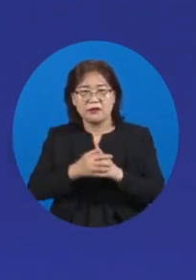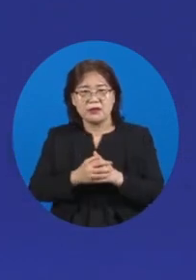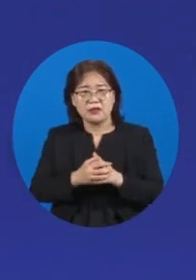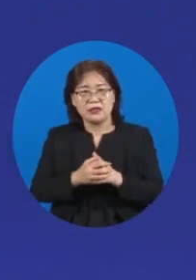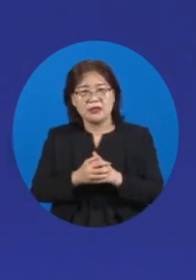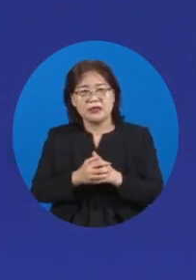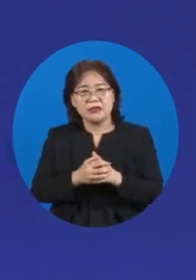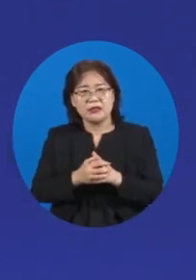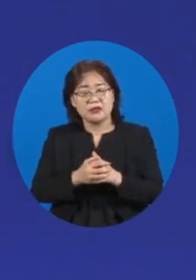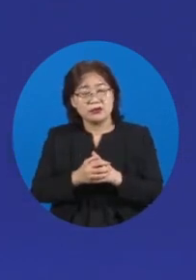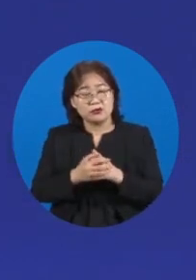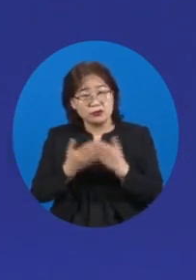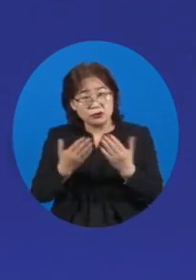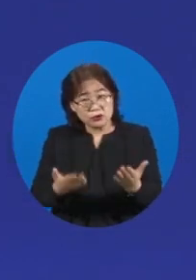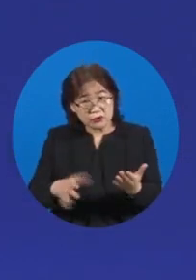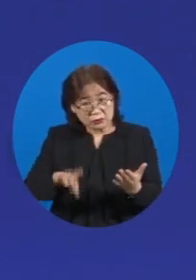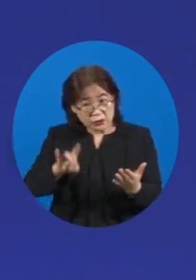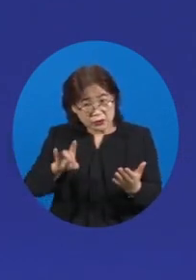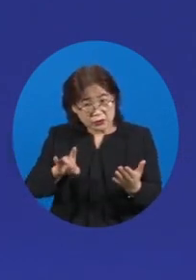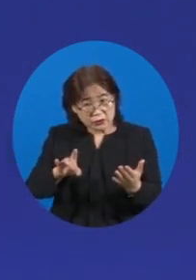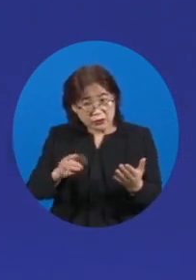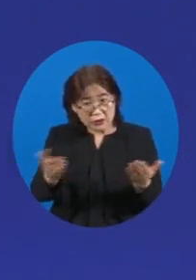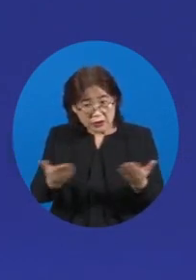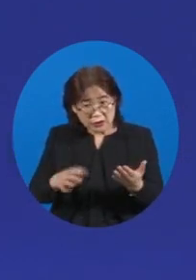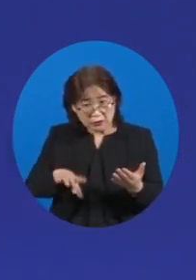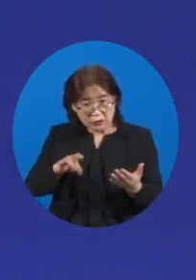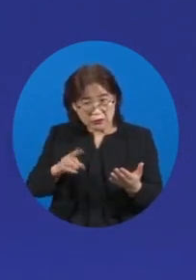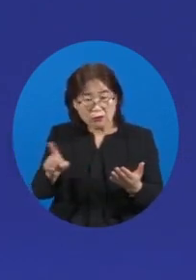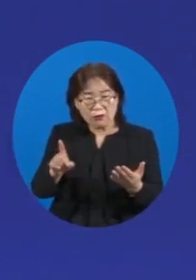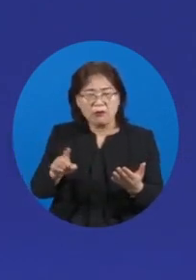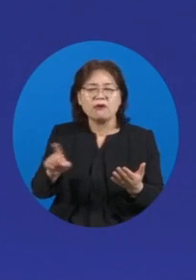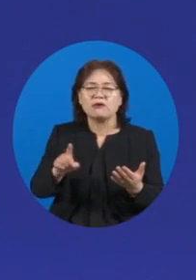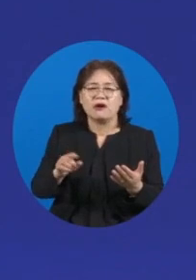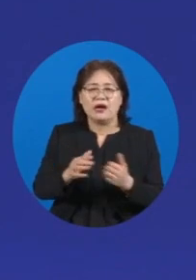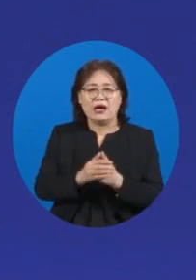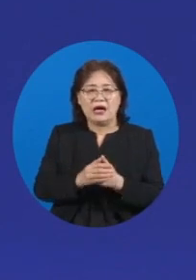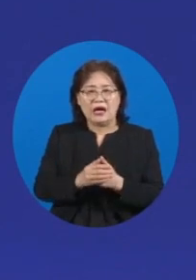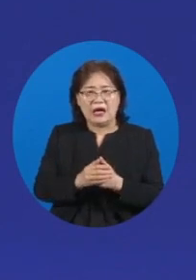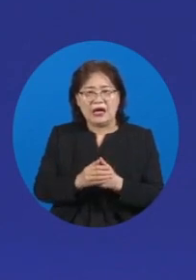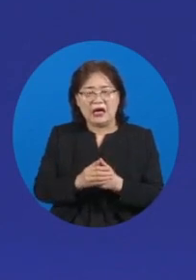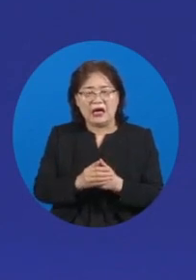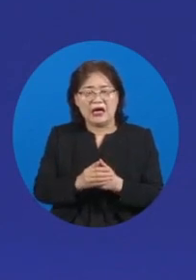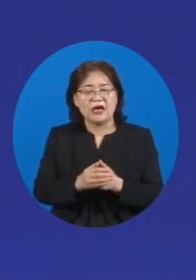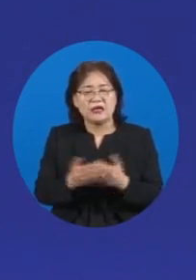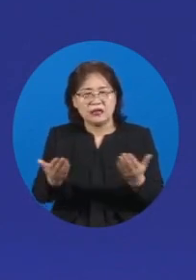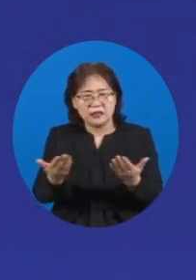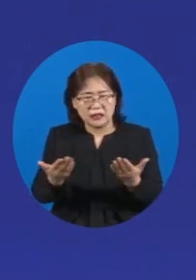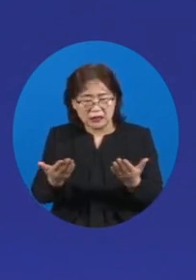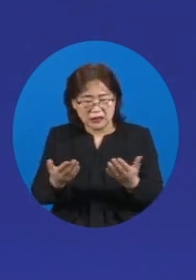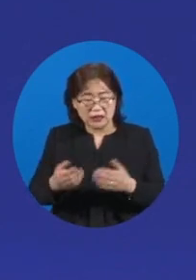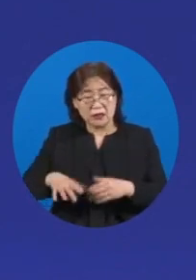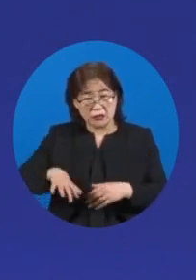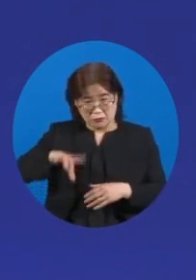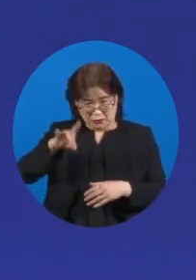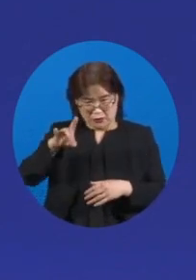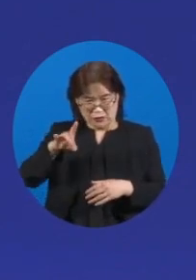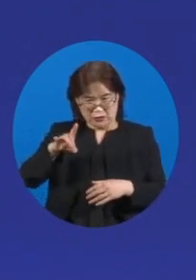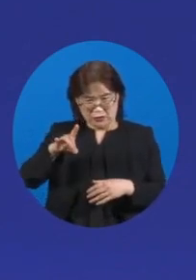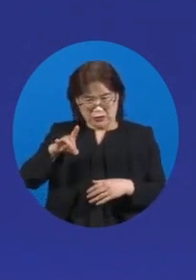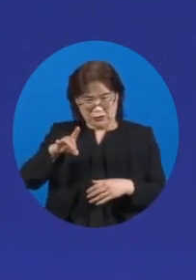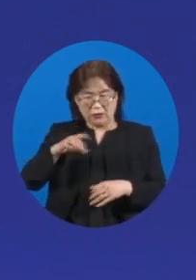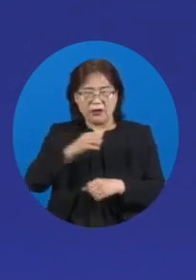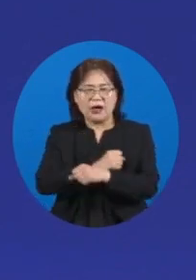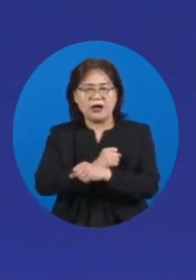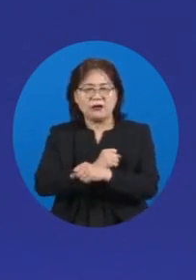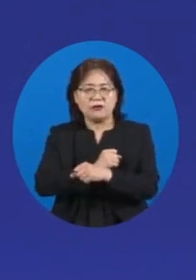입니까 아니면 일이 먼저 입니까 일이 먼저 요 예 일을 하고 난 다음에 그 다음에 심을 반드시 가져야 된다는